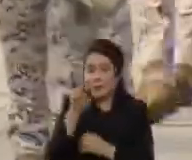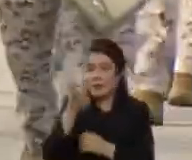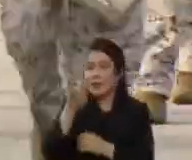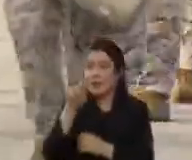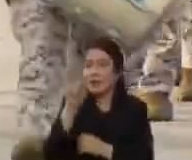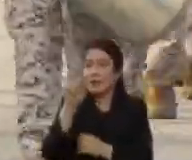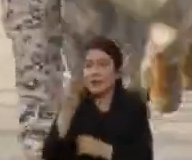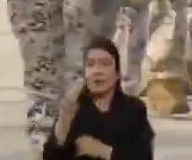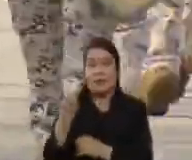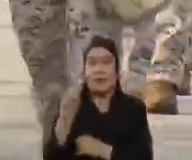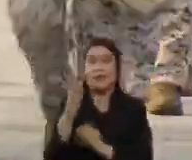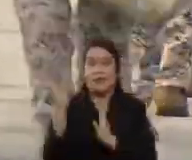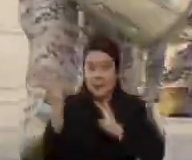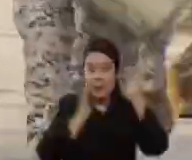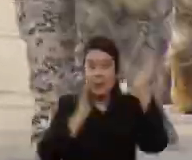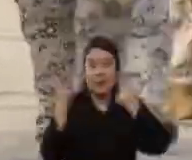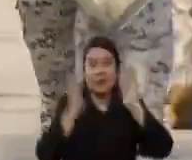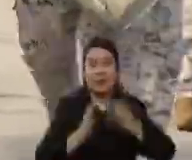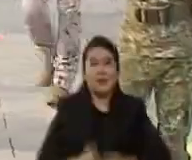Malaysia.